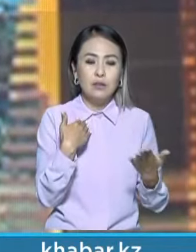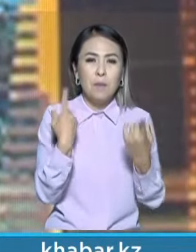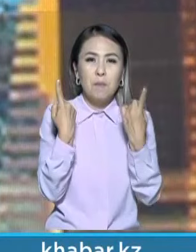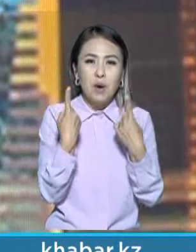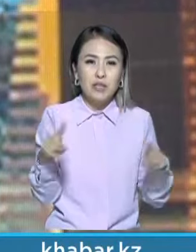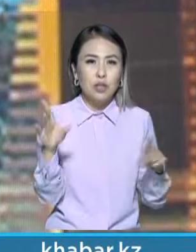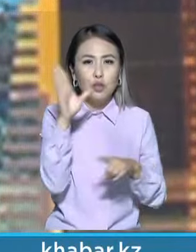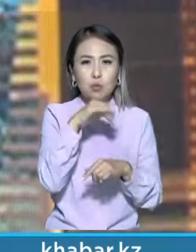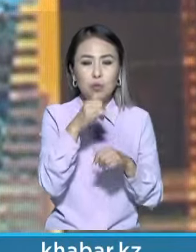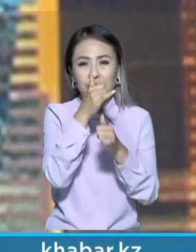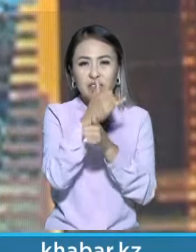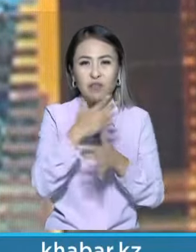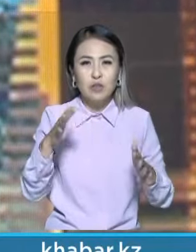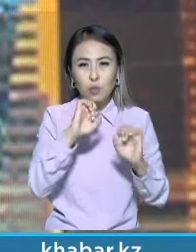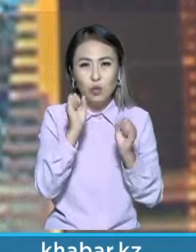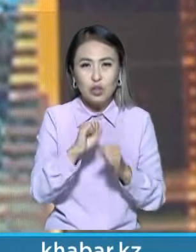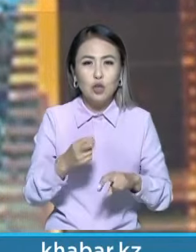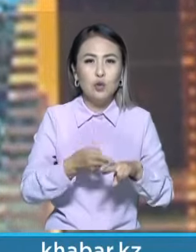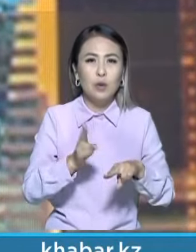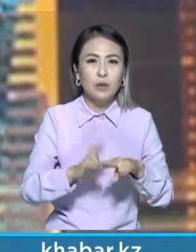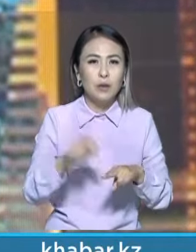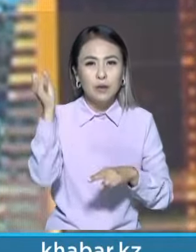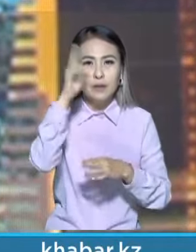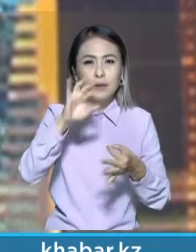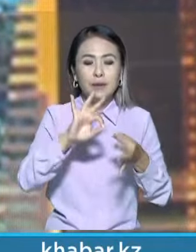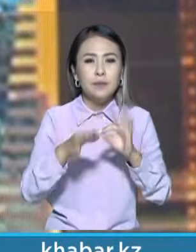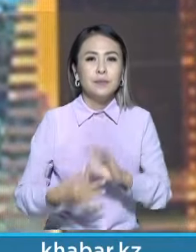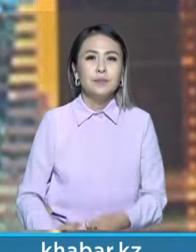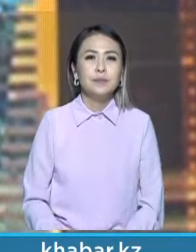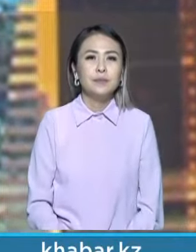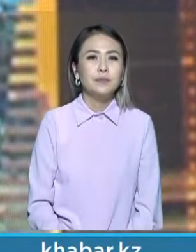басқаша болуы мүмкін емес деді. Берік Дүйсенбай баяндасын.